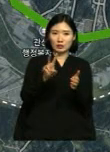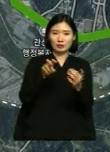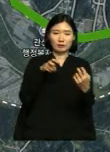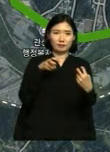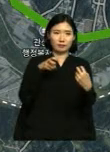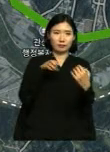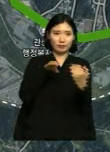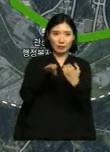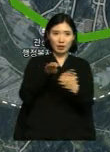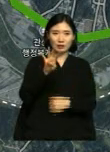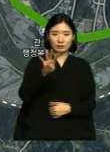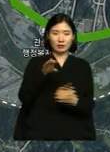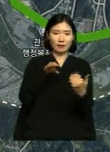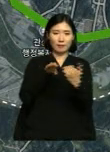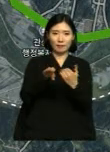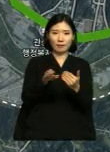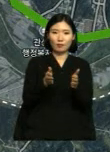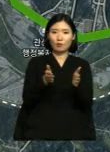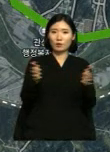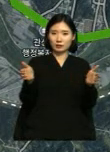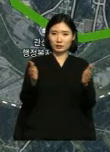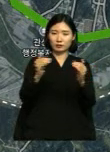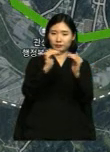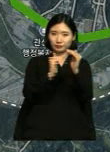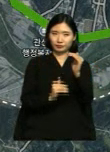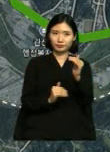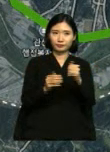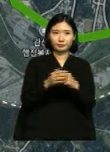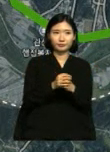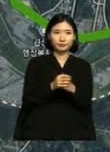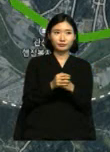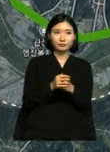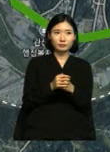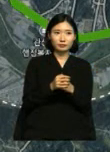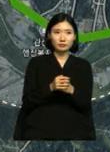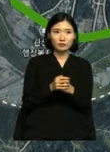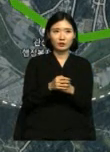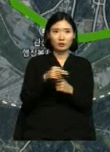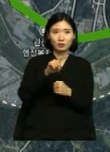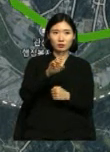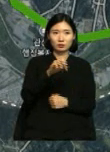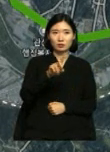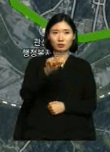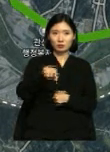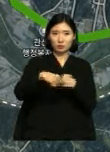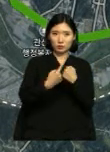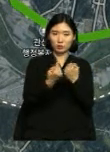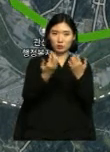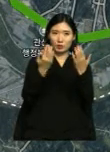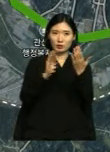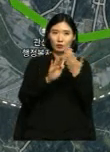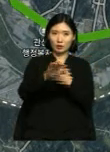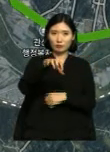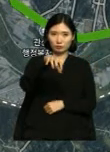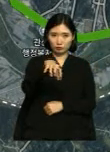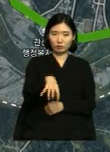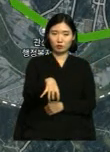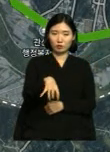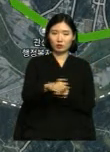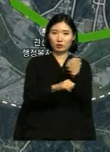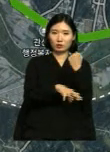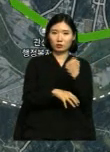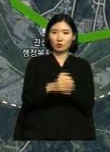2차선에서 4차선으로 확장하는 내용입니다. 성석초 앞부터 363번 도로 접속 구간은 기존